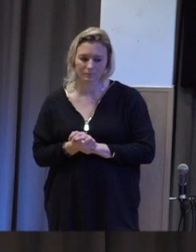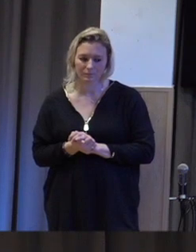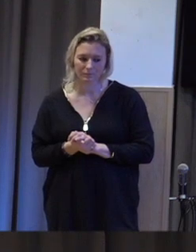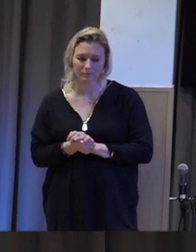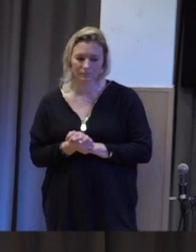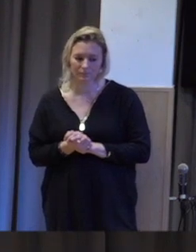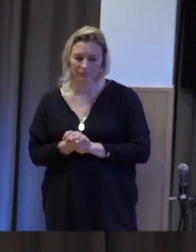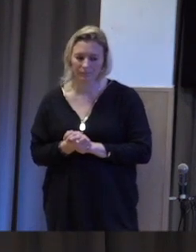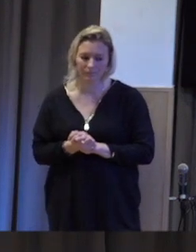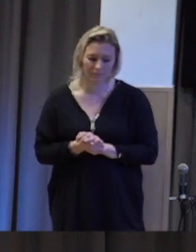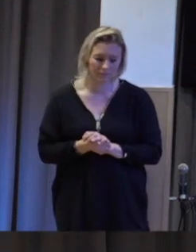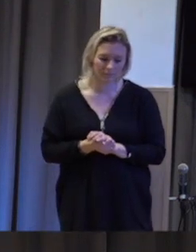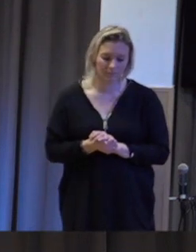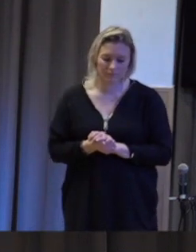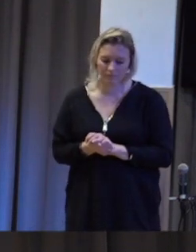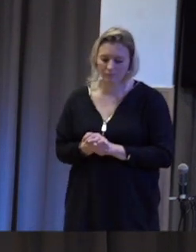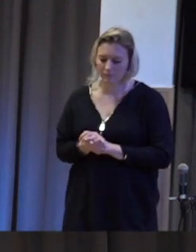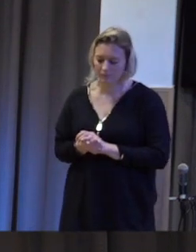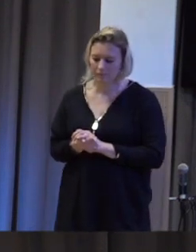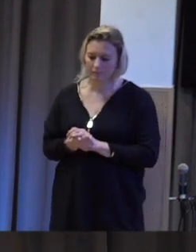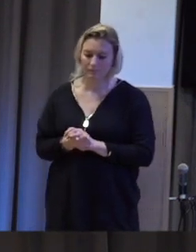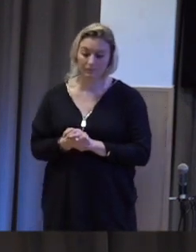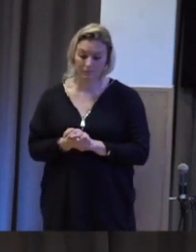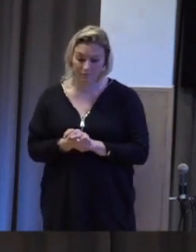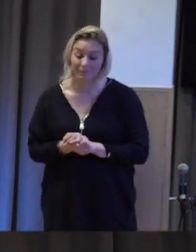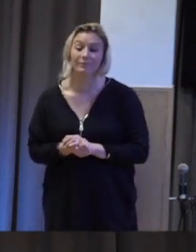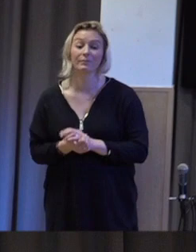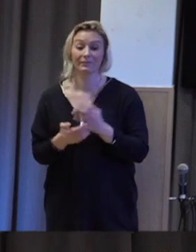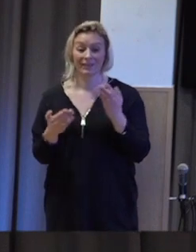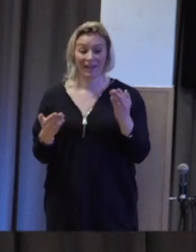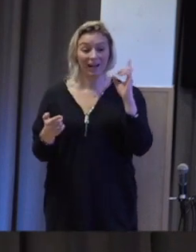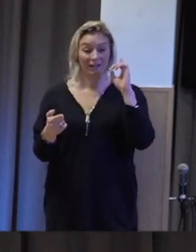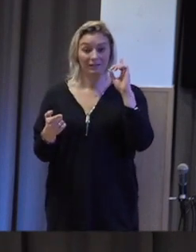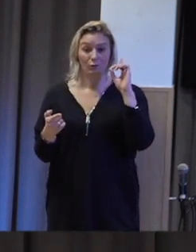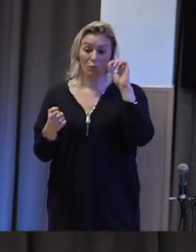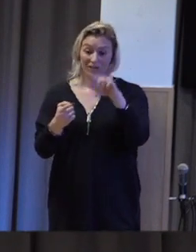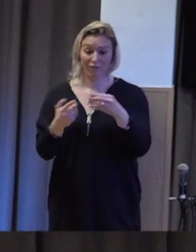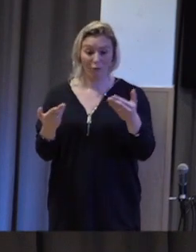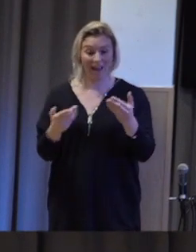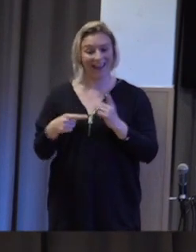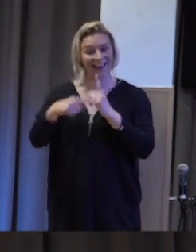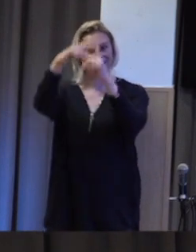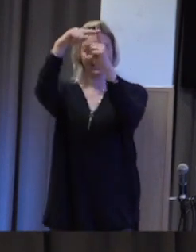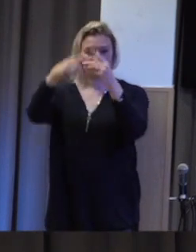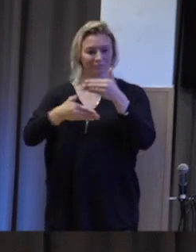Et je précise bien que c'est pour l'édification de l'Église.